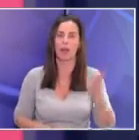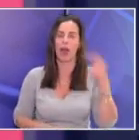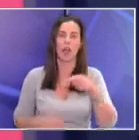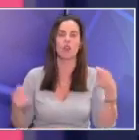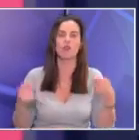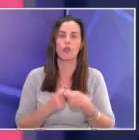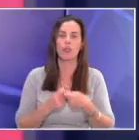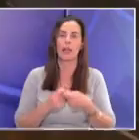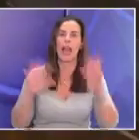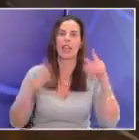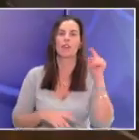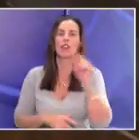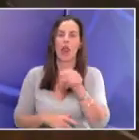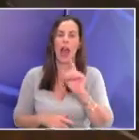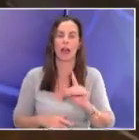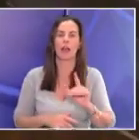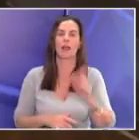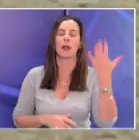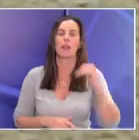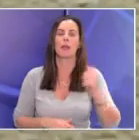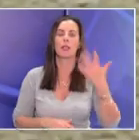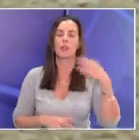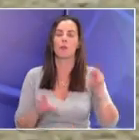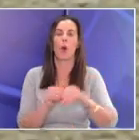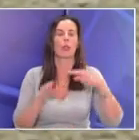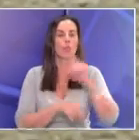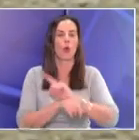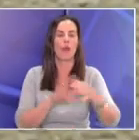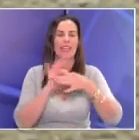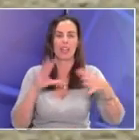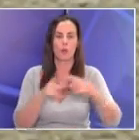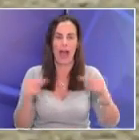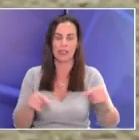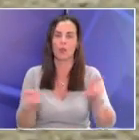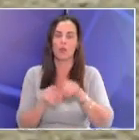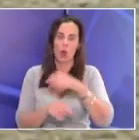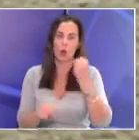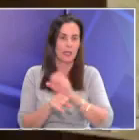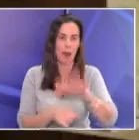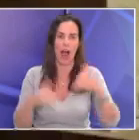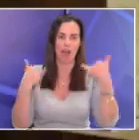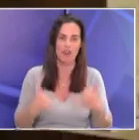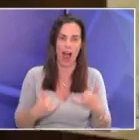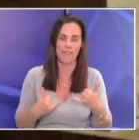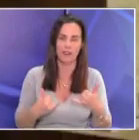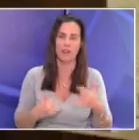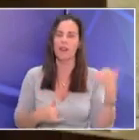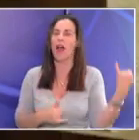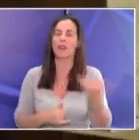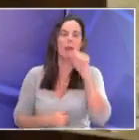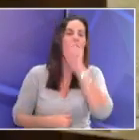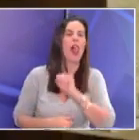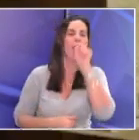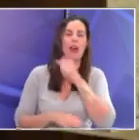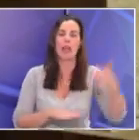הייתה קשורה להתלהבות היתרה של רגב בשירות אדוניה, כמו בתקופת ההתנתקות וכמו שהיא עושה גם כיום. תמיד